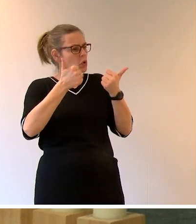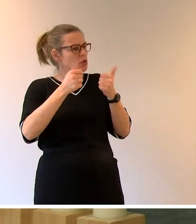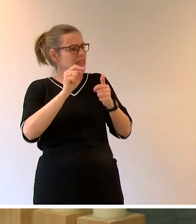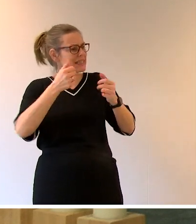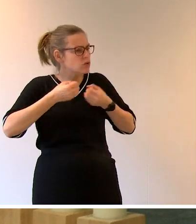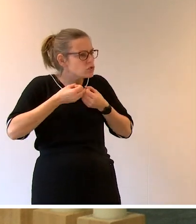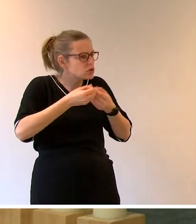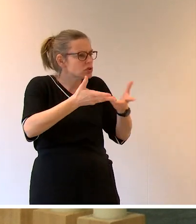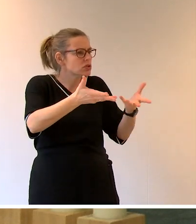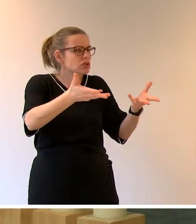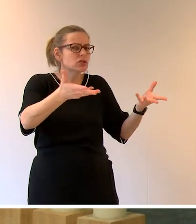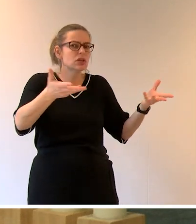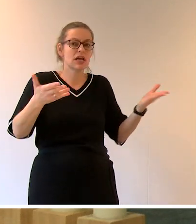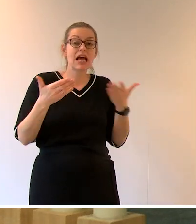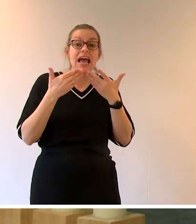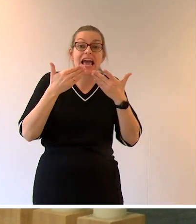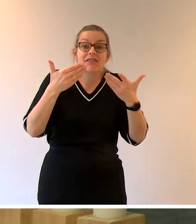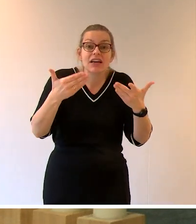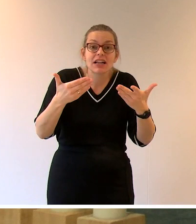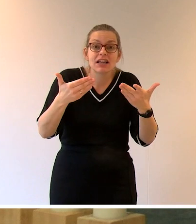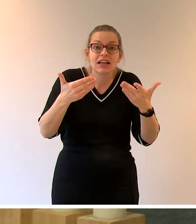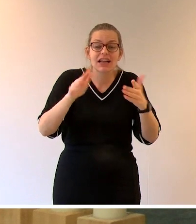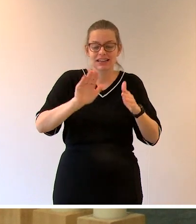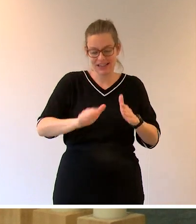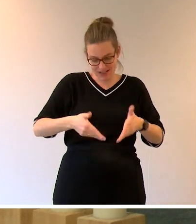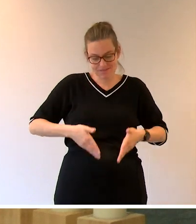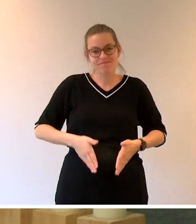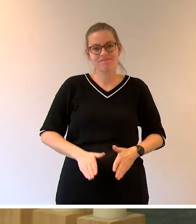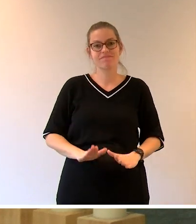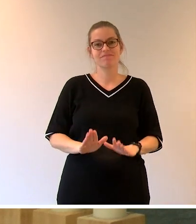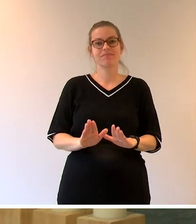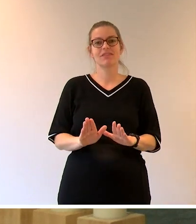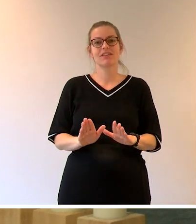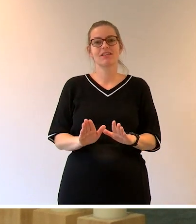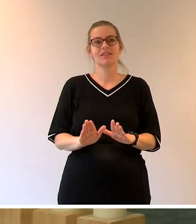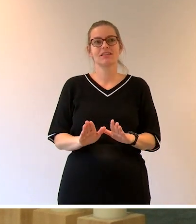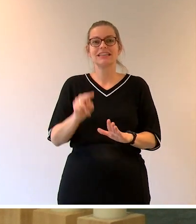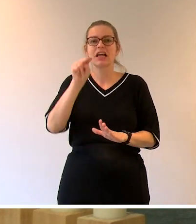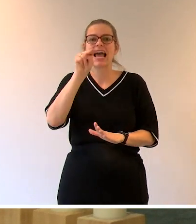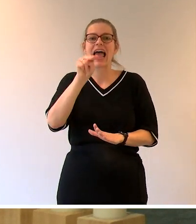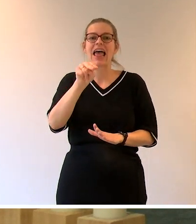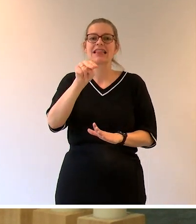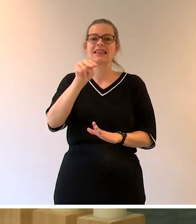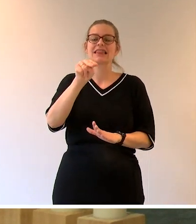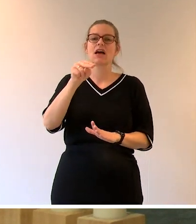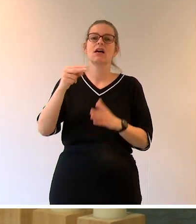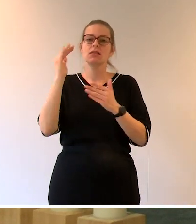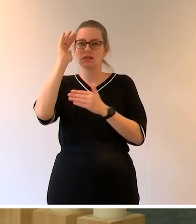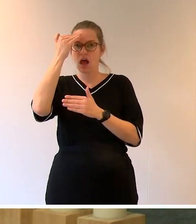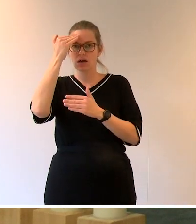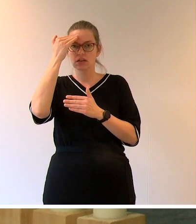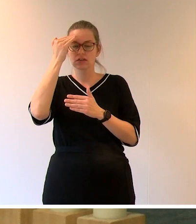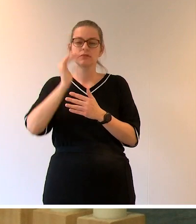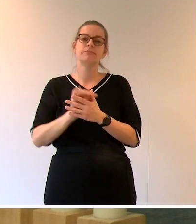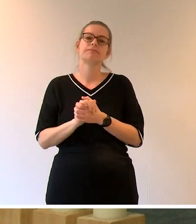evangelie, dat kind geboren is. Dit is de N-nacht, waarin